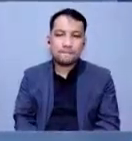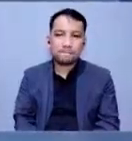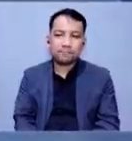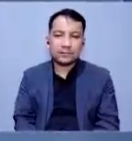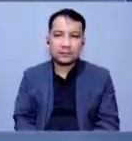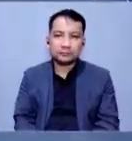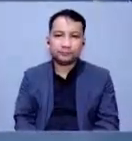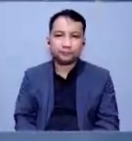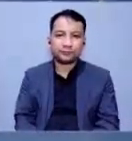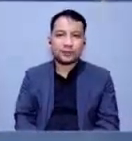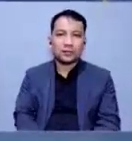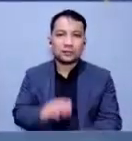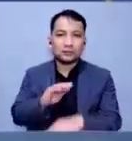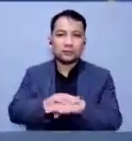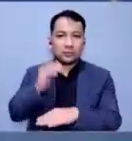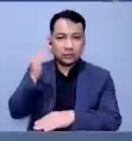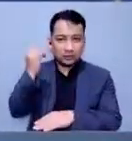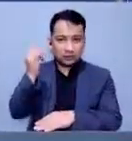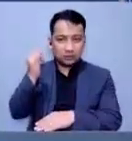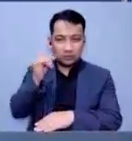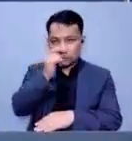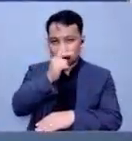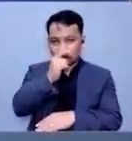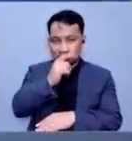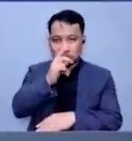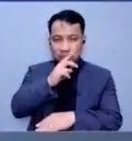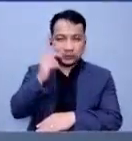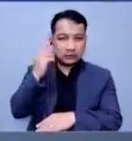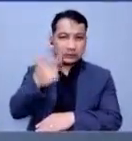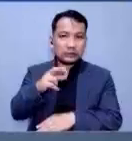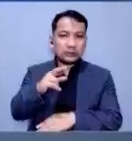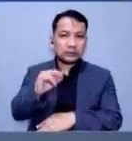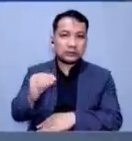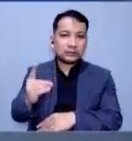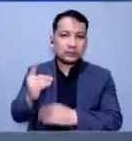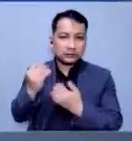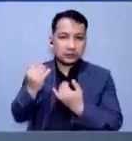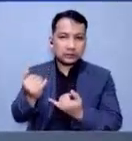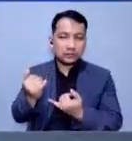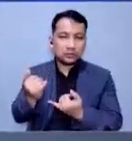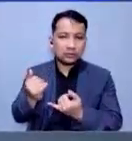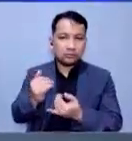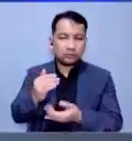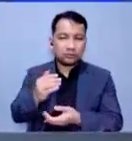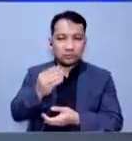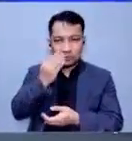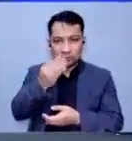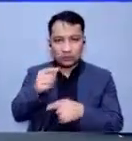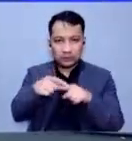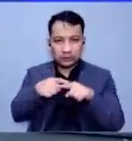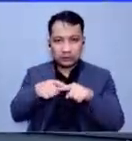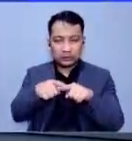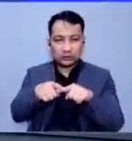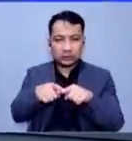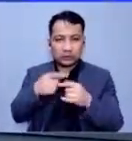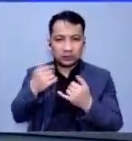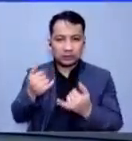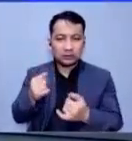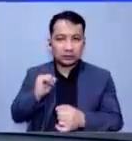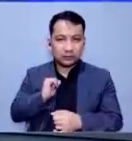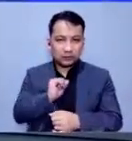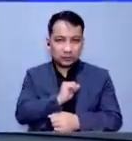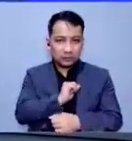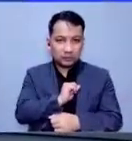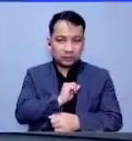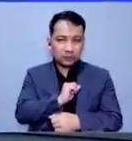Naka-yellow alert status na naman ang Luzon at Visayas grid hanggang ngayon dahil sa manipis na supply ng kuryente. Kaya mga senador, tila napuno